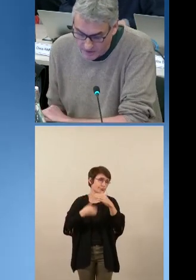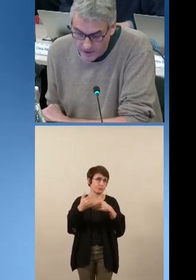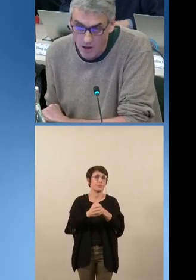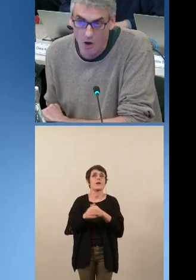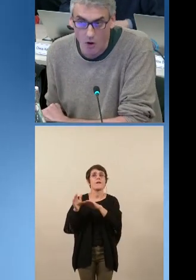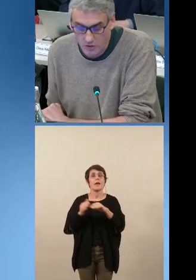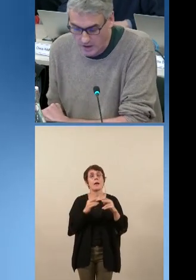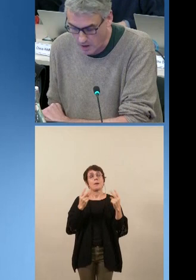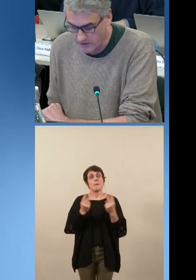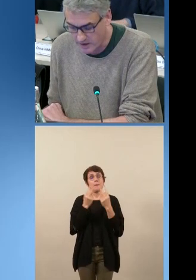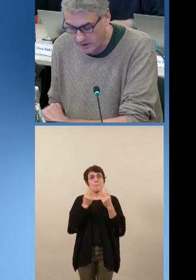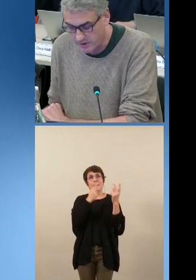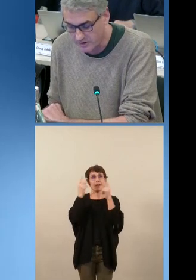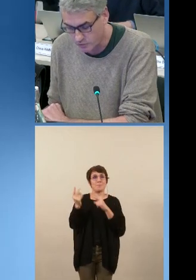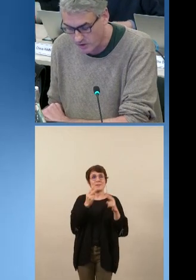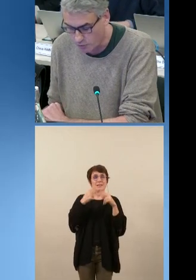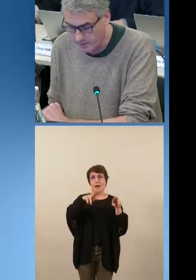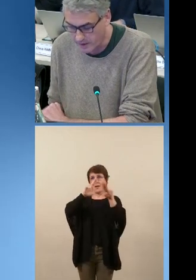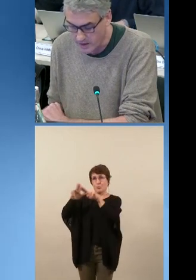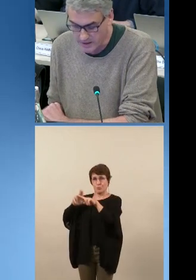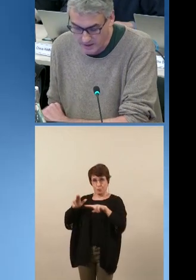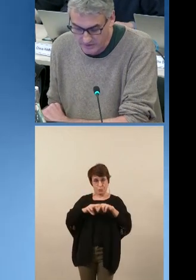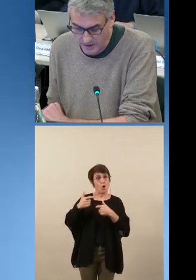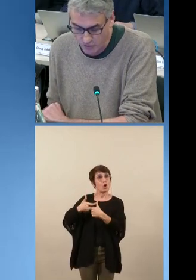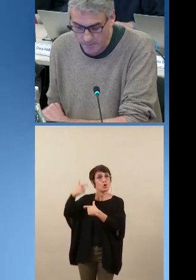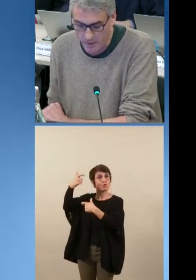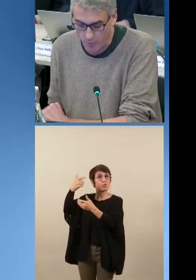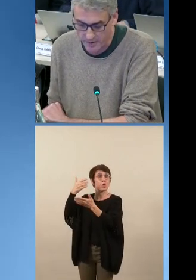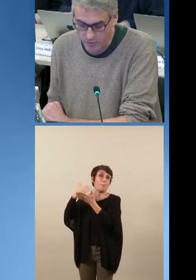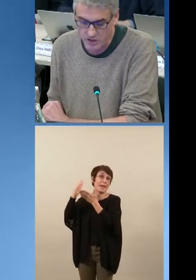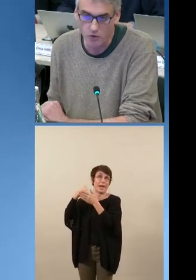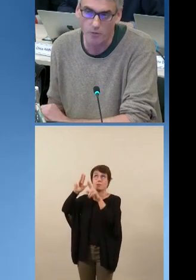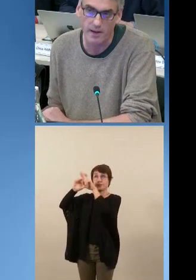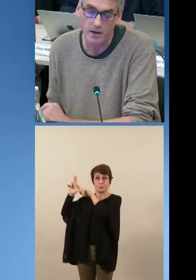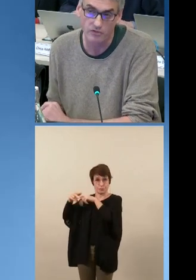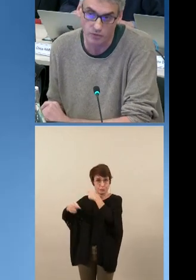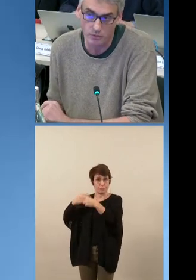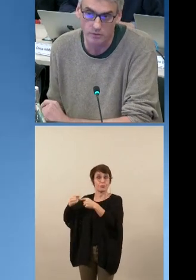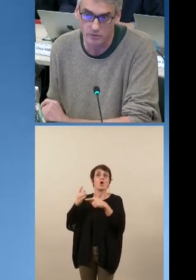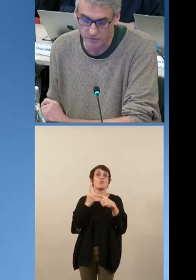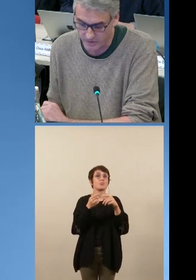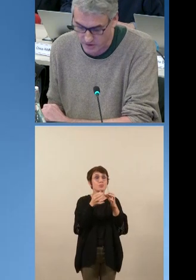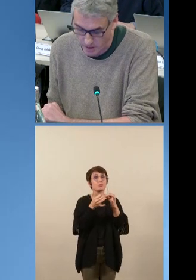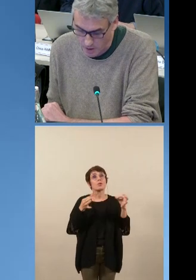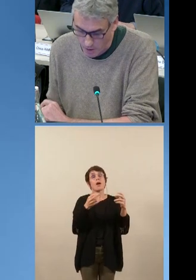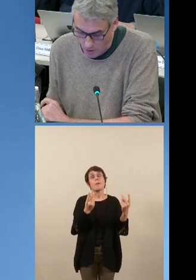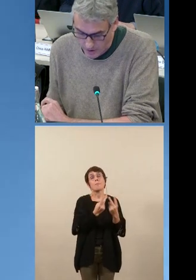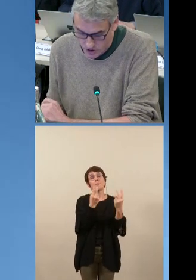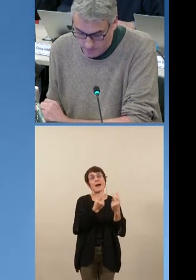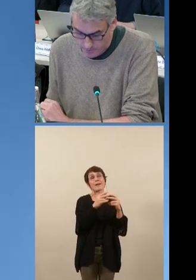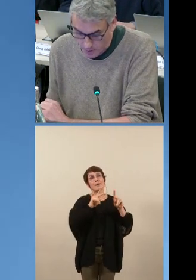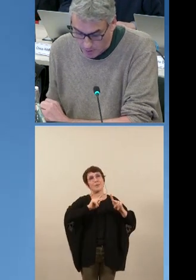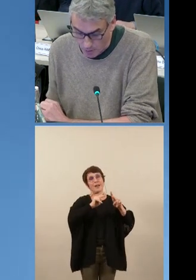monissral en lien avec la réhabilitation de la tour Pérée et l'installation d'un parcours pédagogique dans le parc sont d'ors et déjà